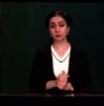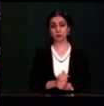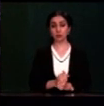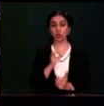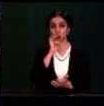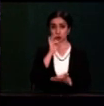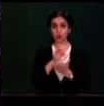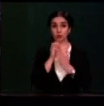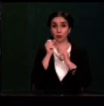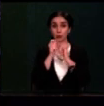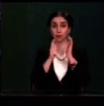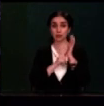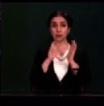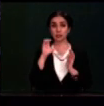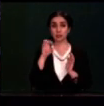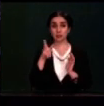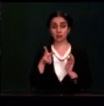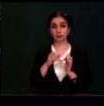Javob 17 cm.